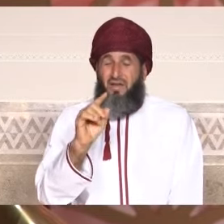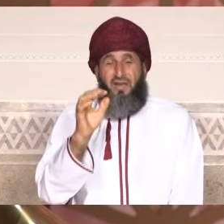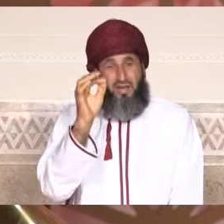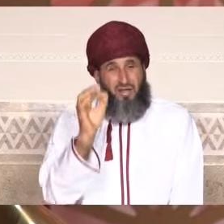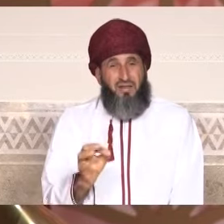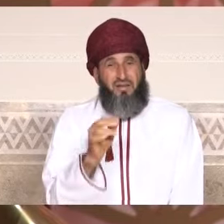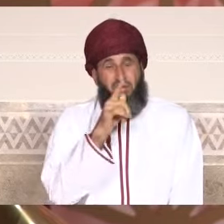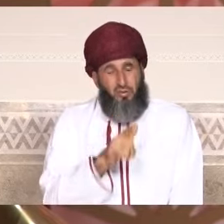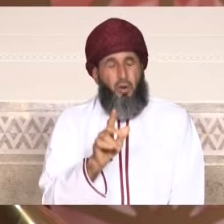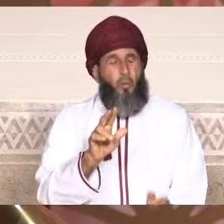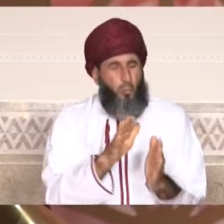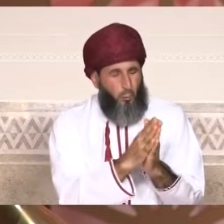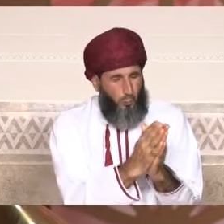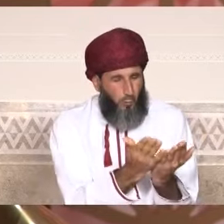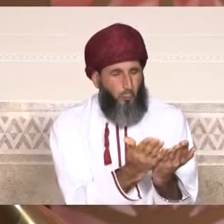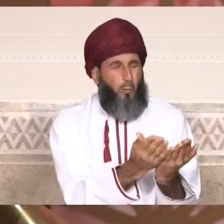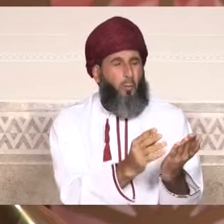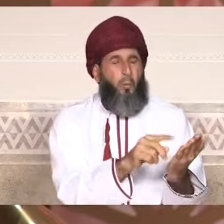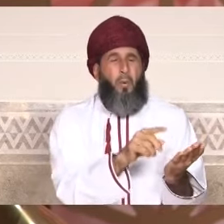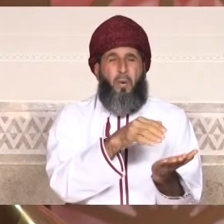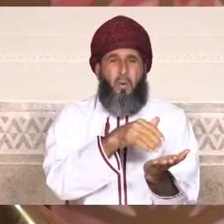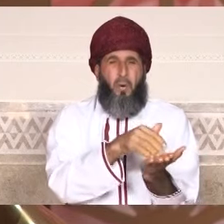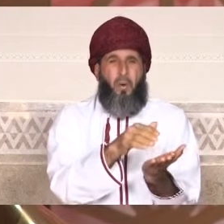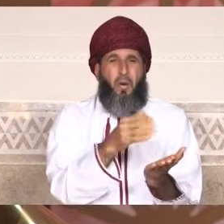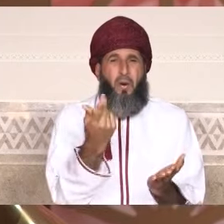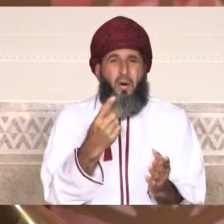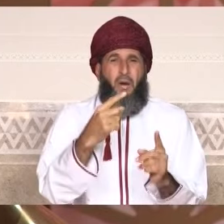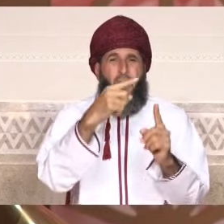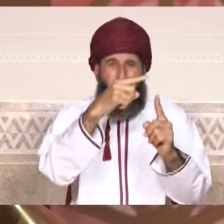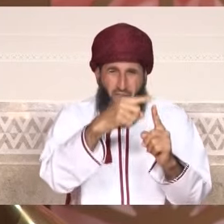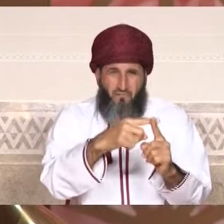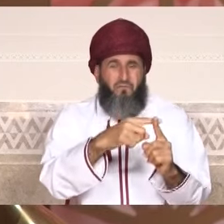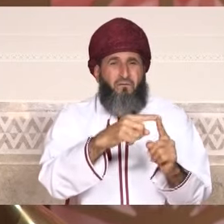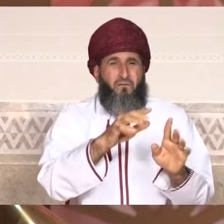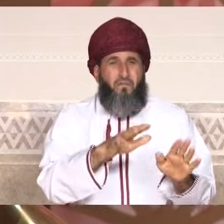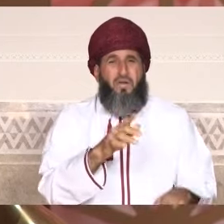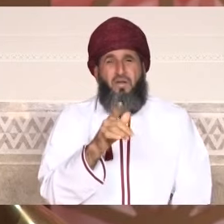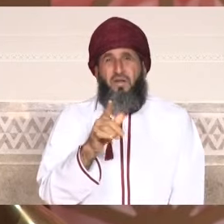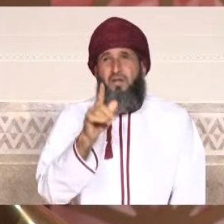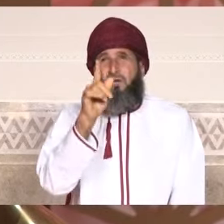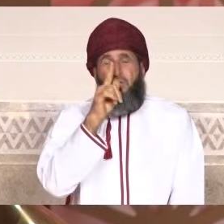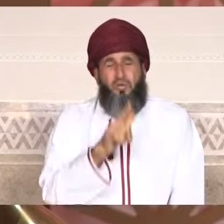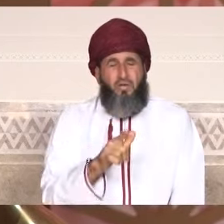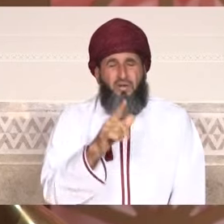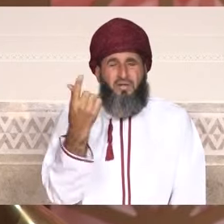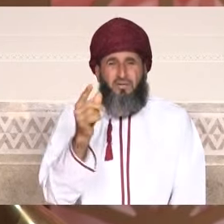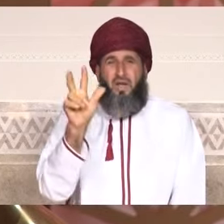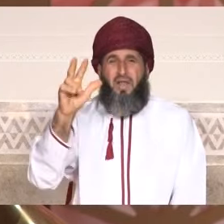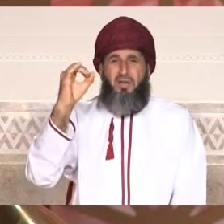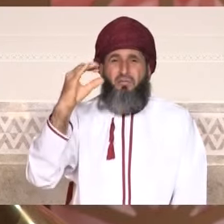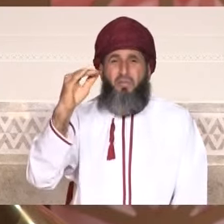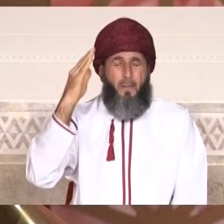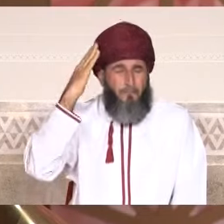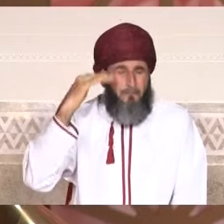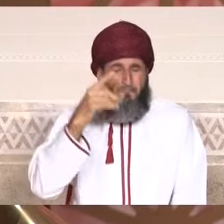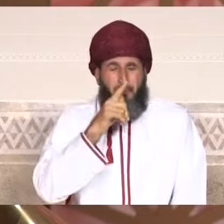ونعم ورد في كتاب الله عز وجل إباحة الزواج من الكتابيات، فالله تبارك وتعالى يقول: المحصنات من